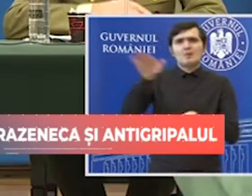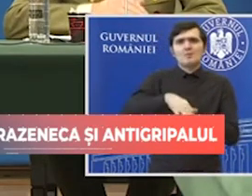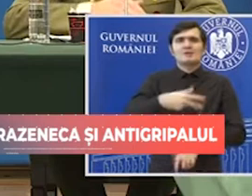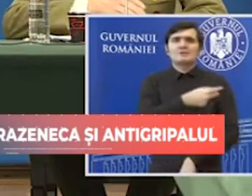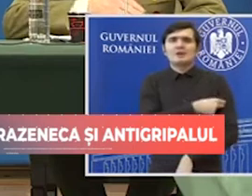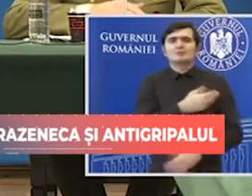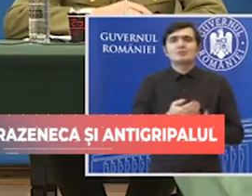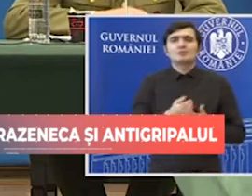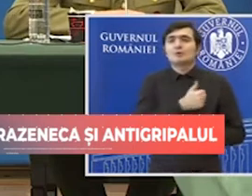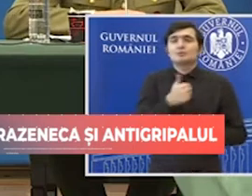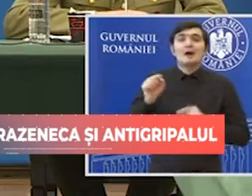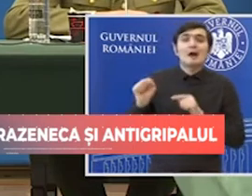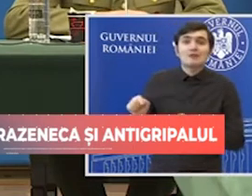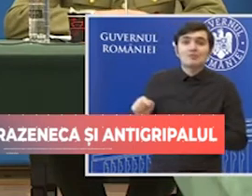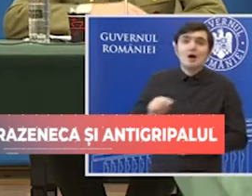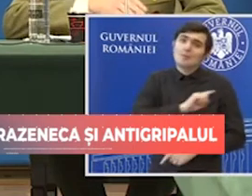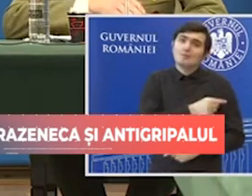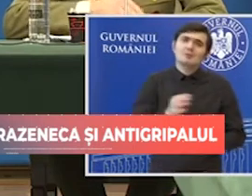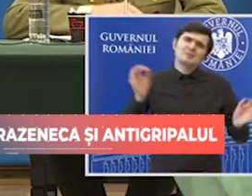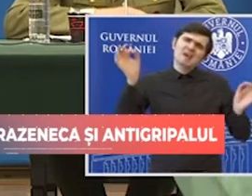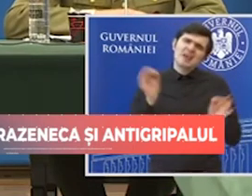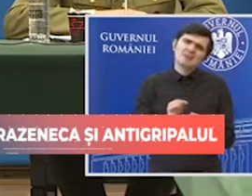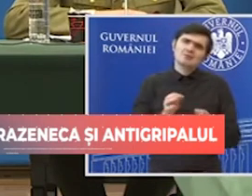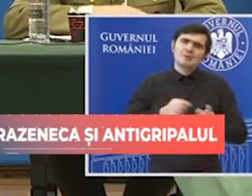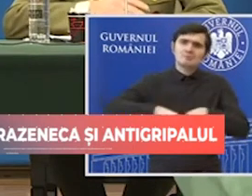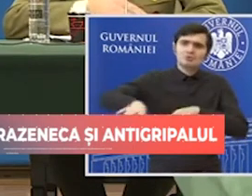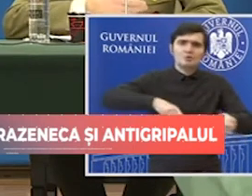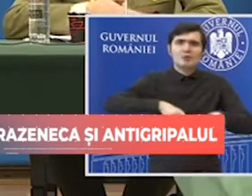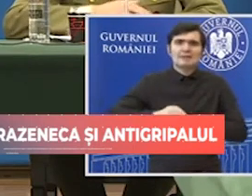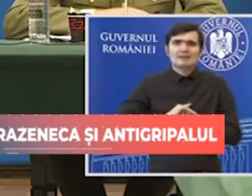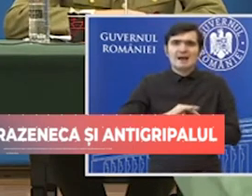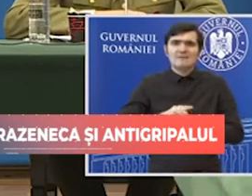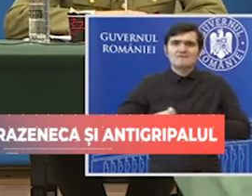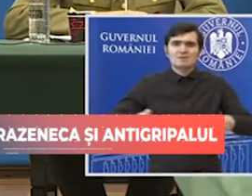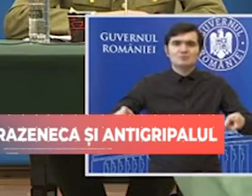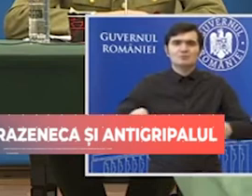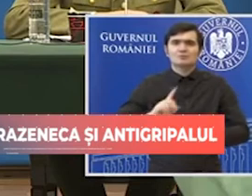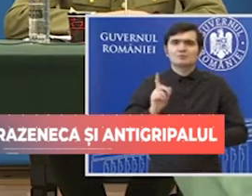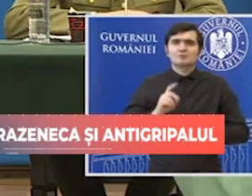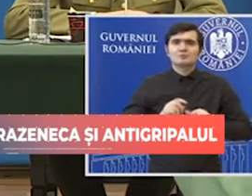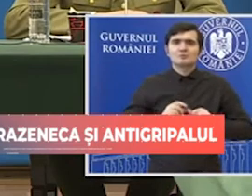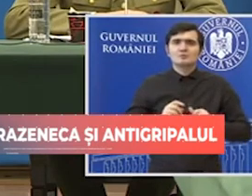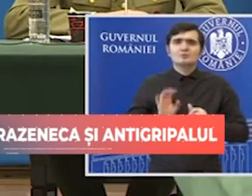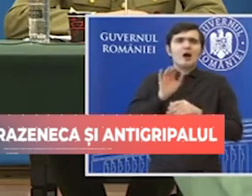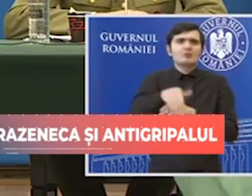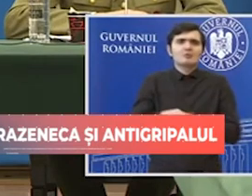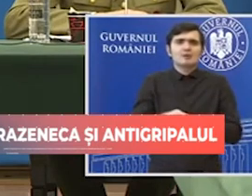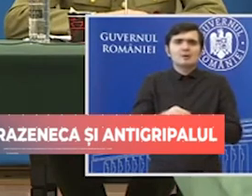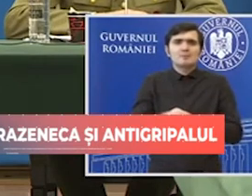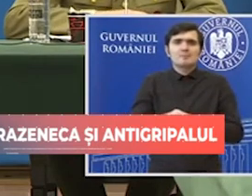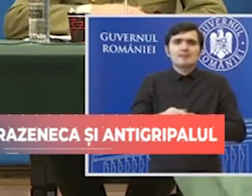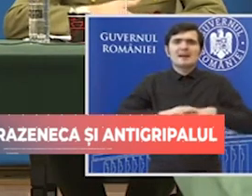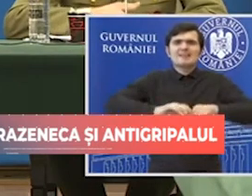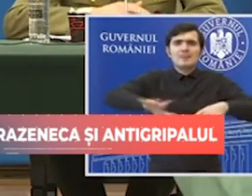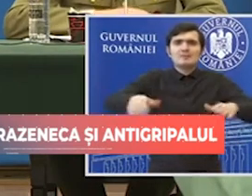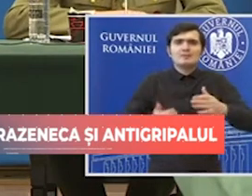fel putem să reducem circulația virusului și să scădem riscul de emergență a noi tulpini virale cu mutații care, pe